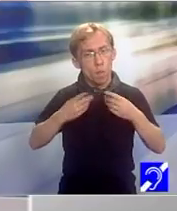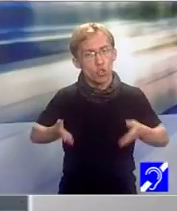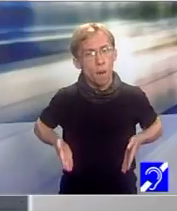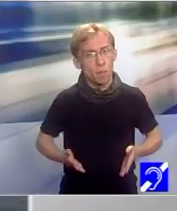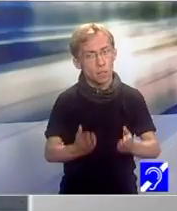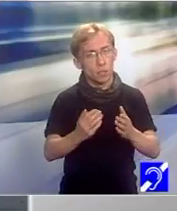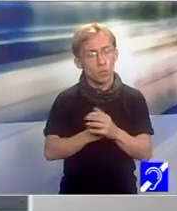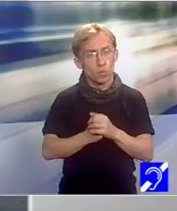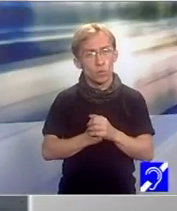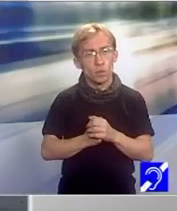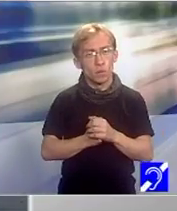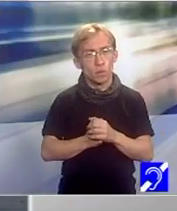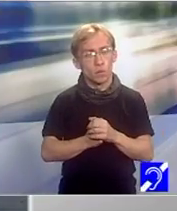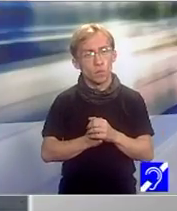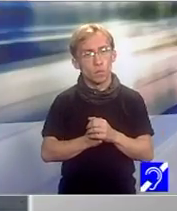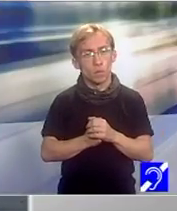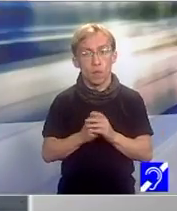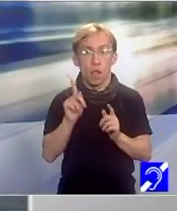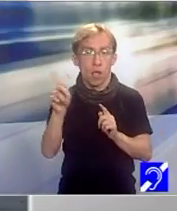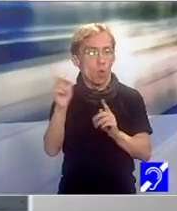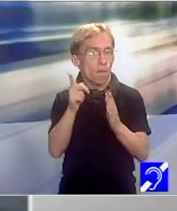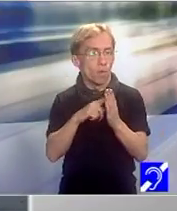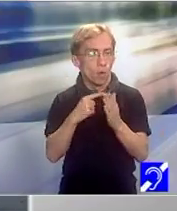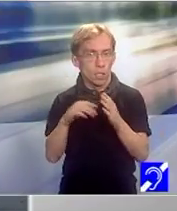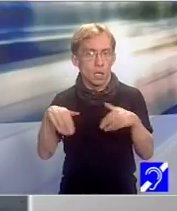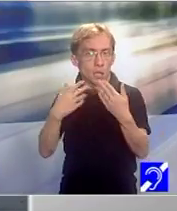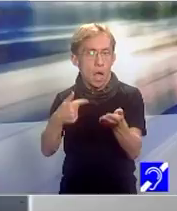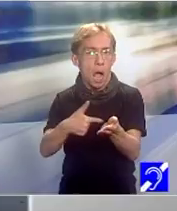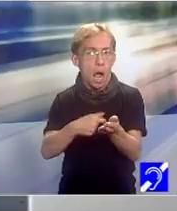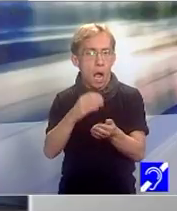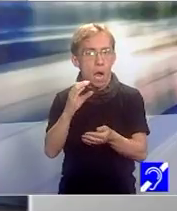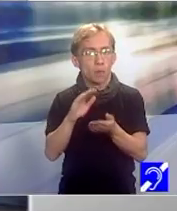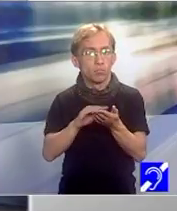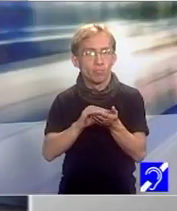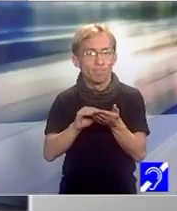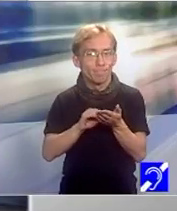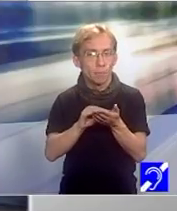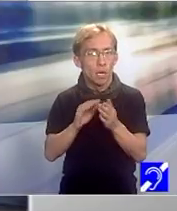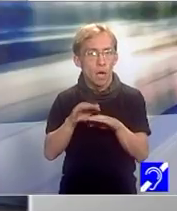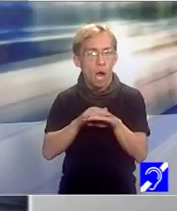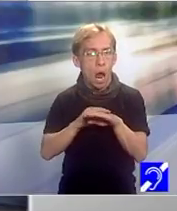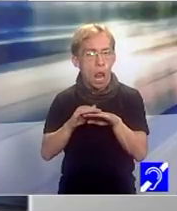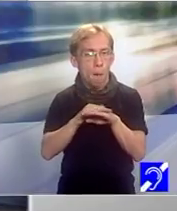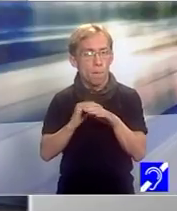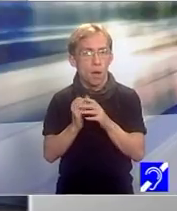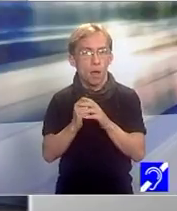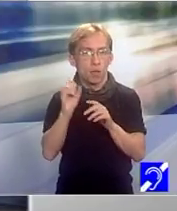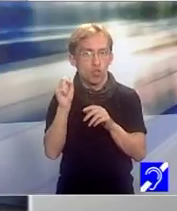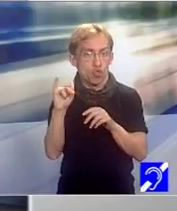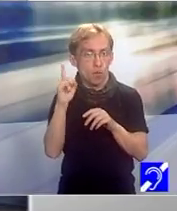comă, pentru că nu au avut voie să-mi facă calmante. Când m-am trezit am văzut peretele că era mușcat de